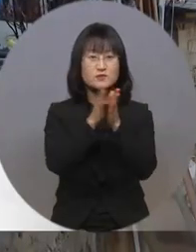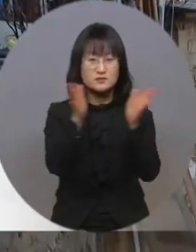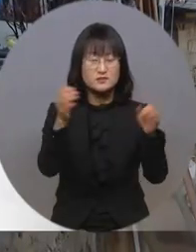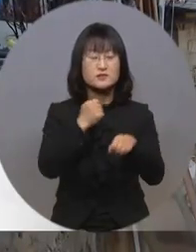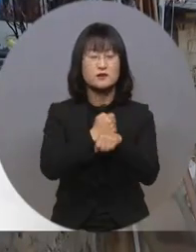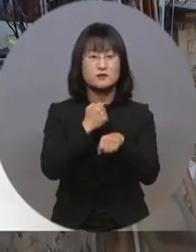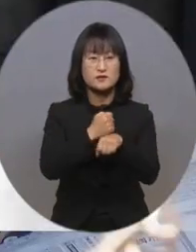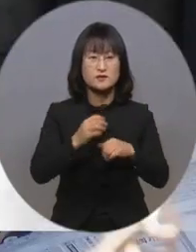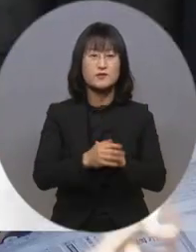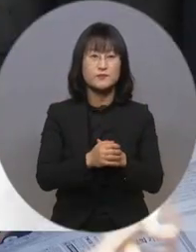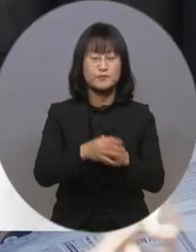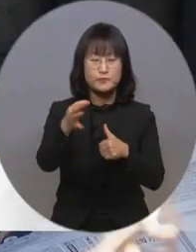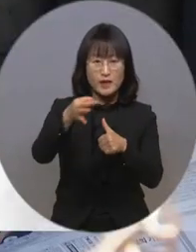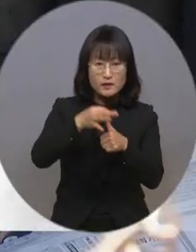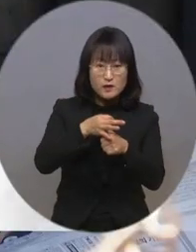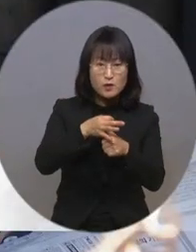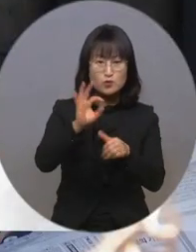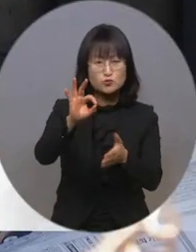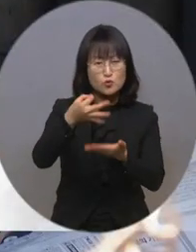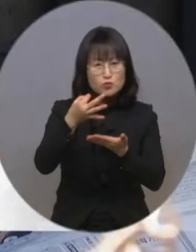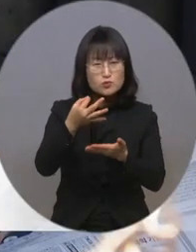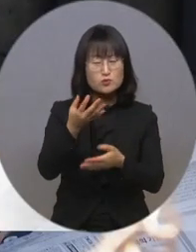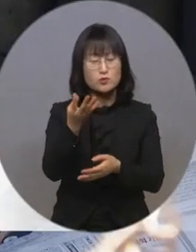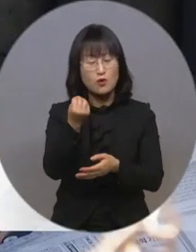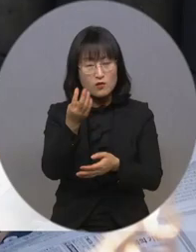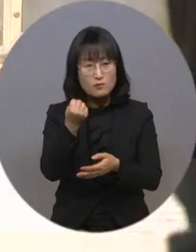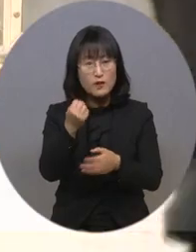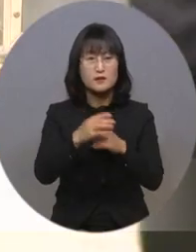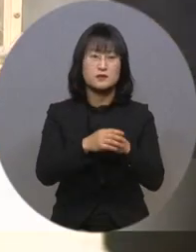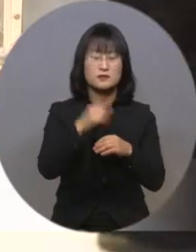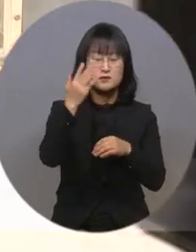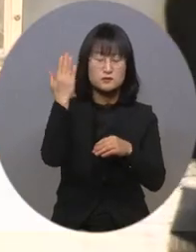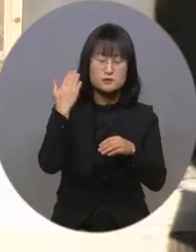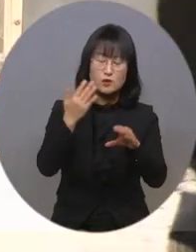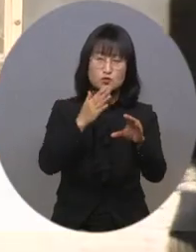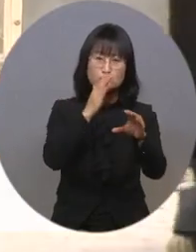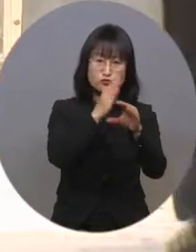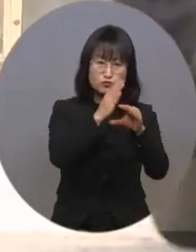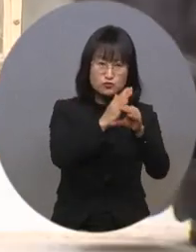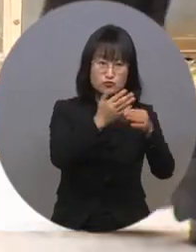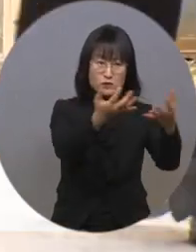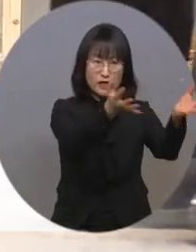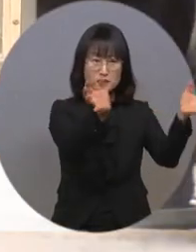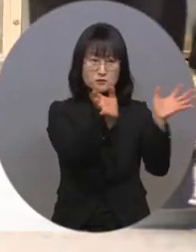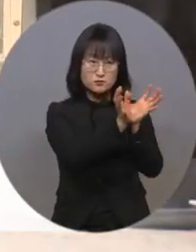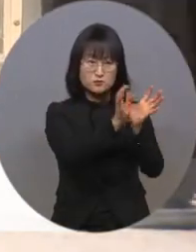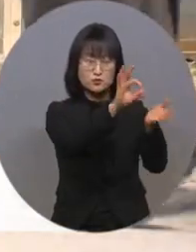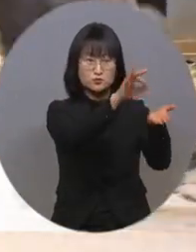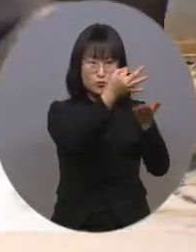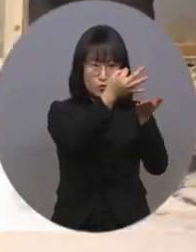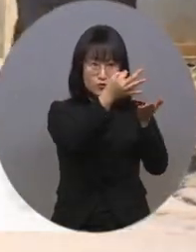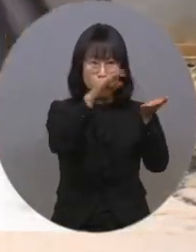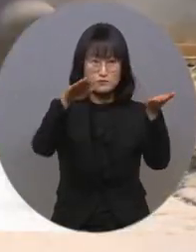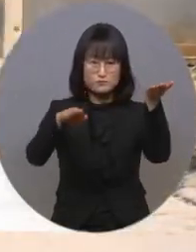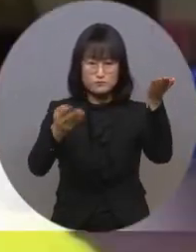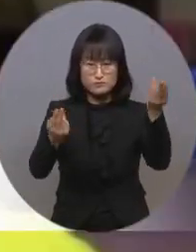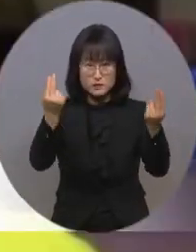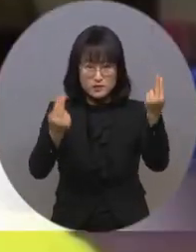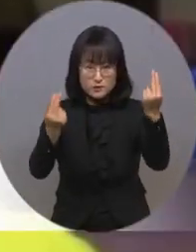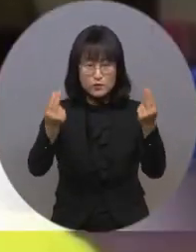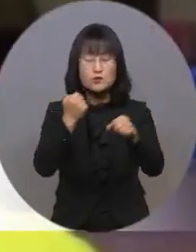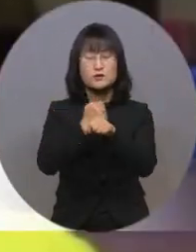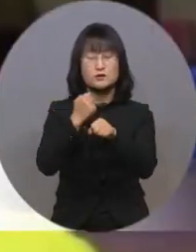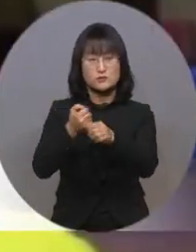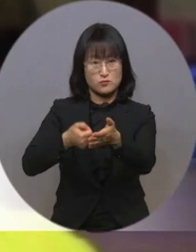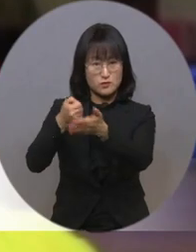기초생활보장제도에서는 가구의 소득 인정액이 기준 중위소득의 일정 비율 이하일 경우 수급자로 선정합니다.